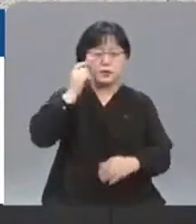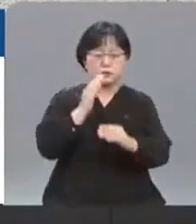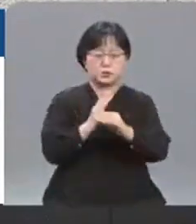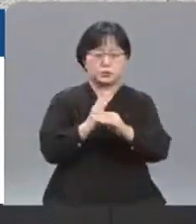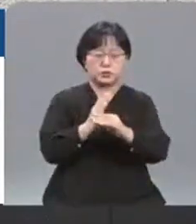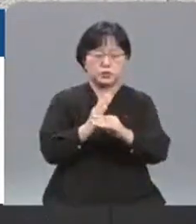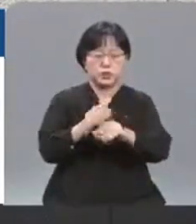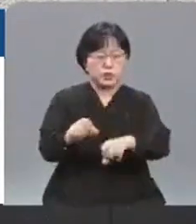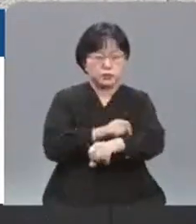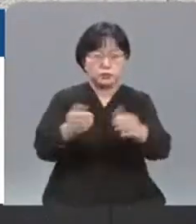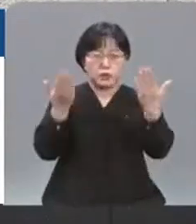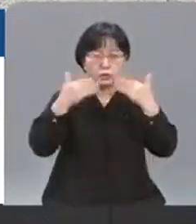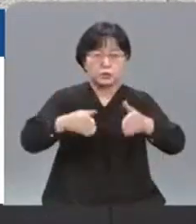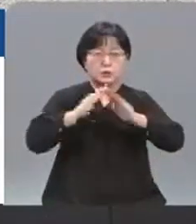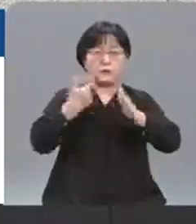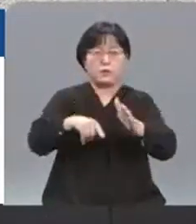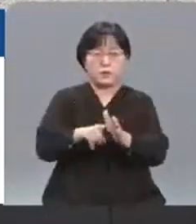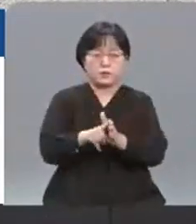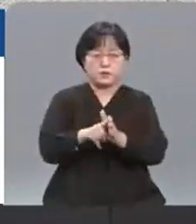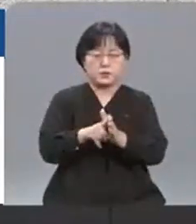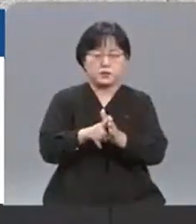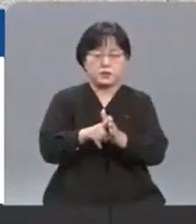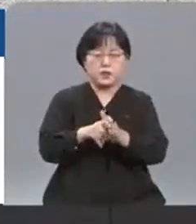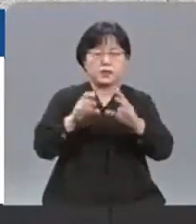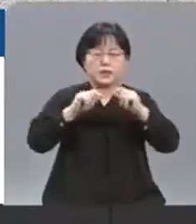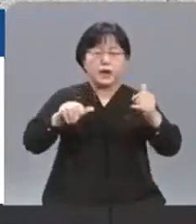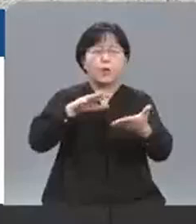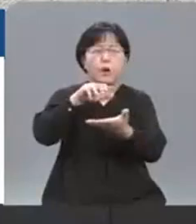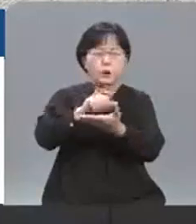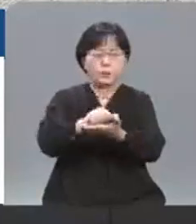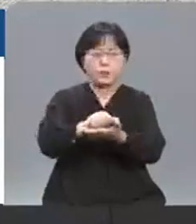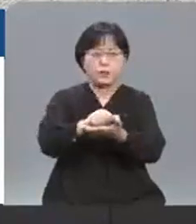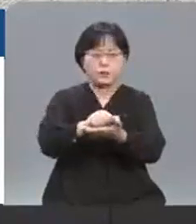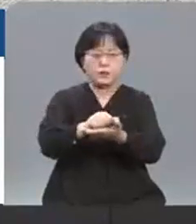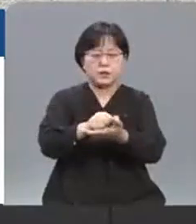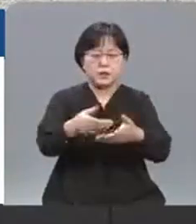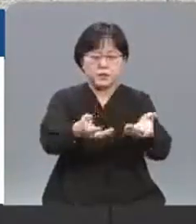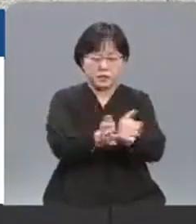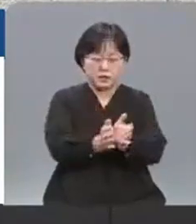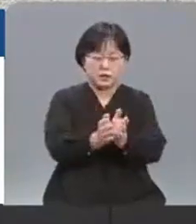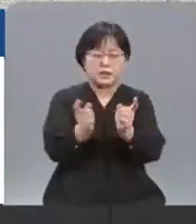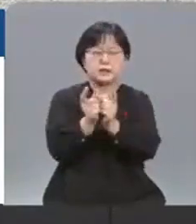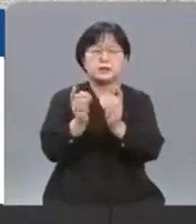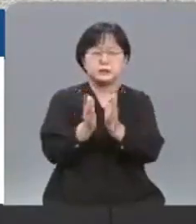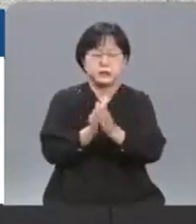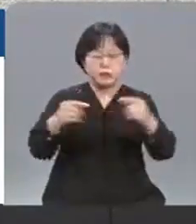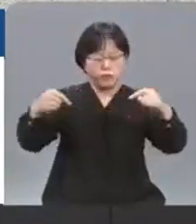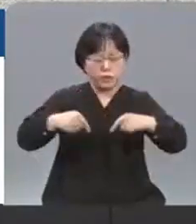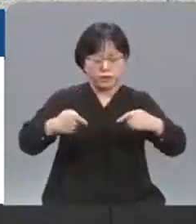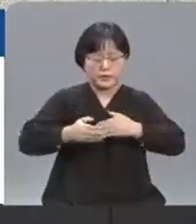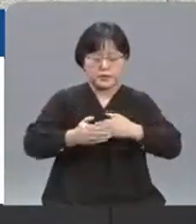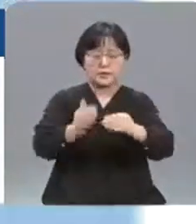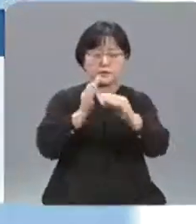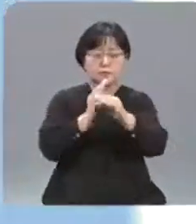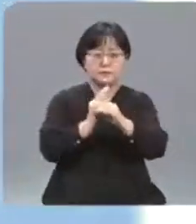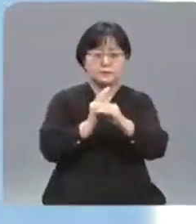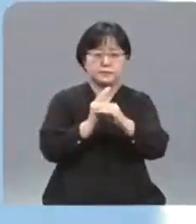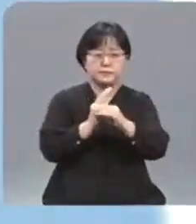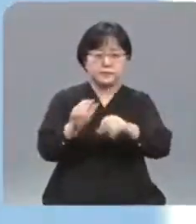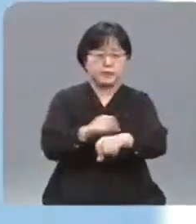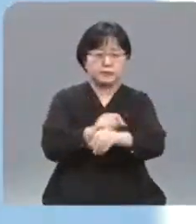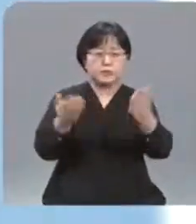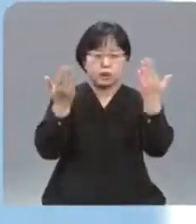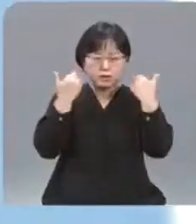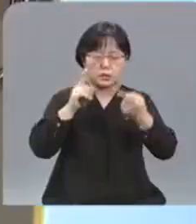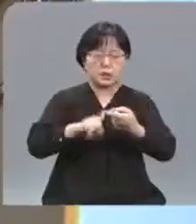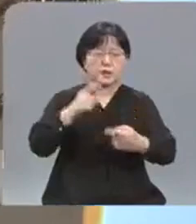있으며 특수학교 설립을 위해서 이러한 부지를 확보를 위해서 기관과 직접 협의를 추진하고 있습니다.